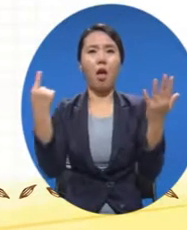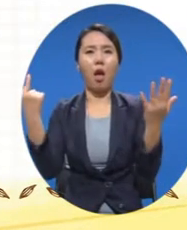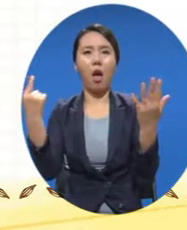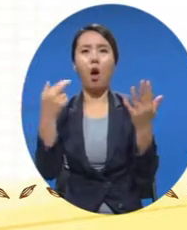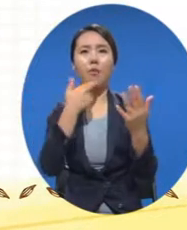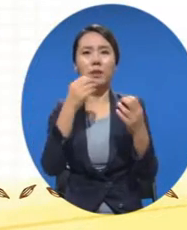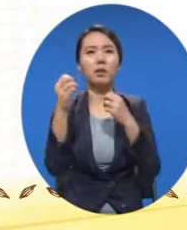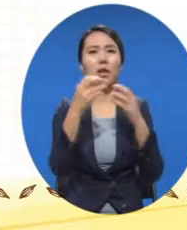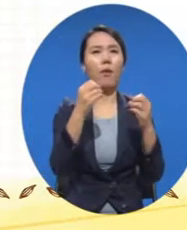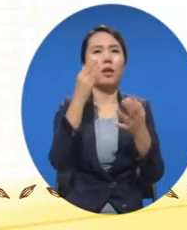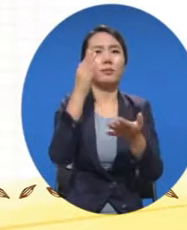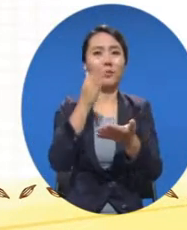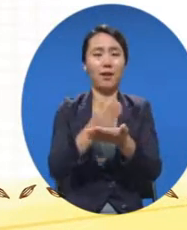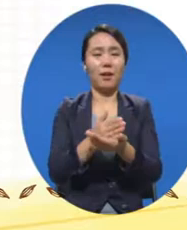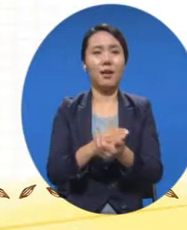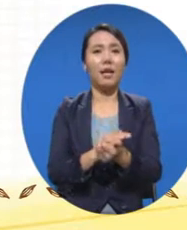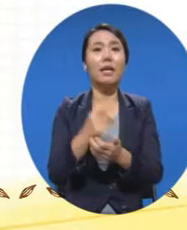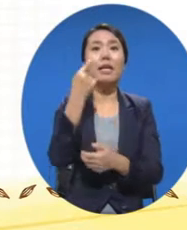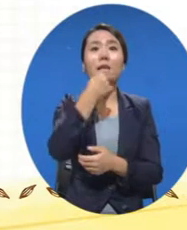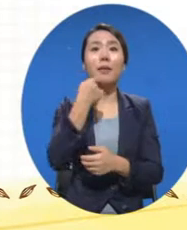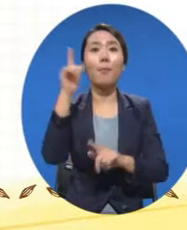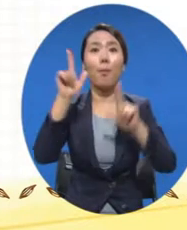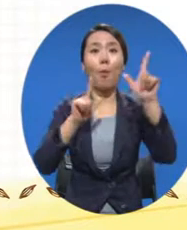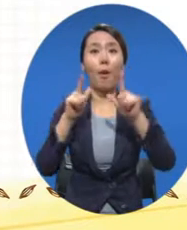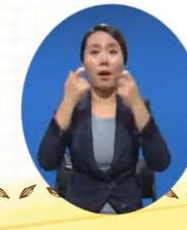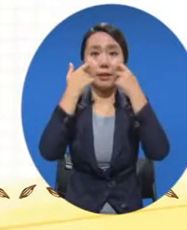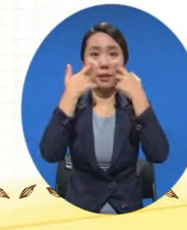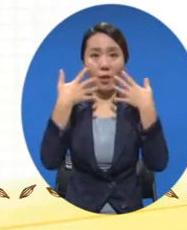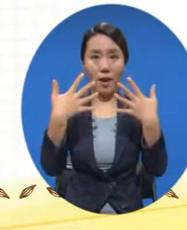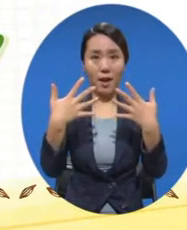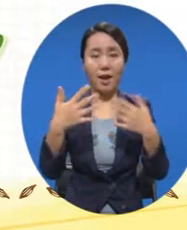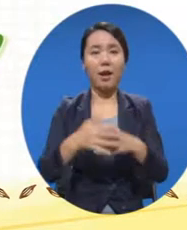하기, 말할 때 입모양을 정확하게 하고,